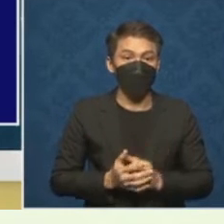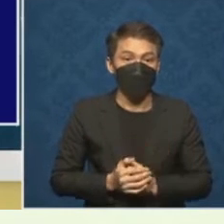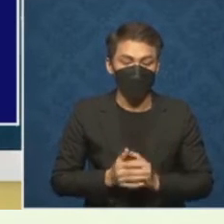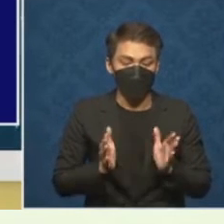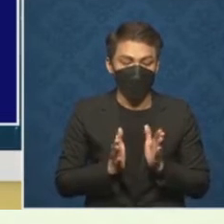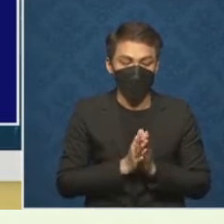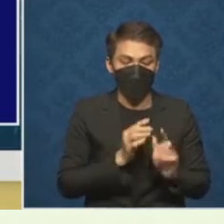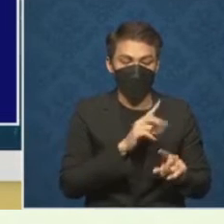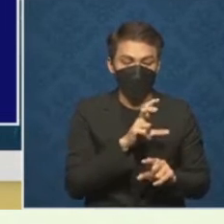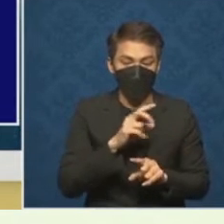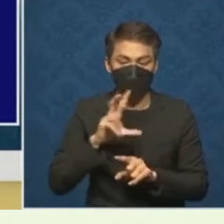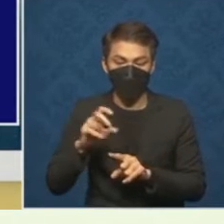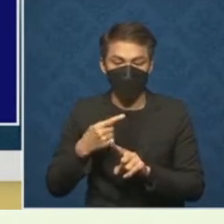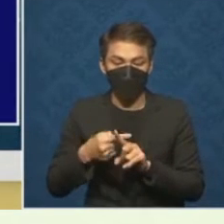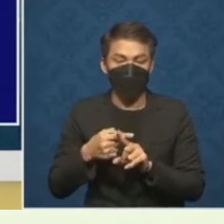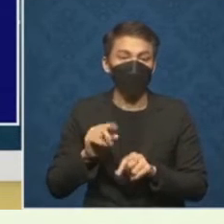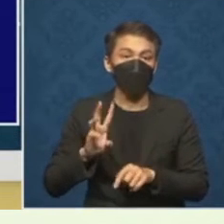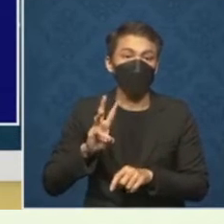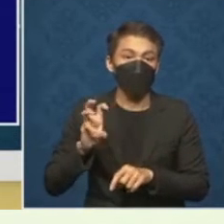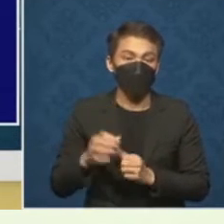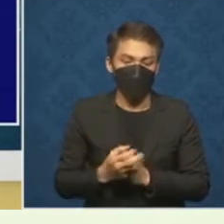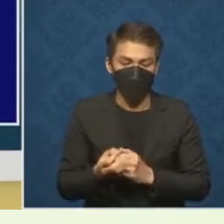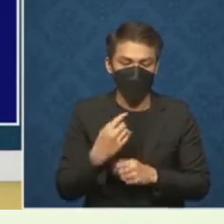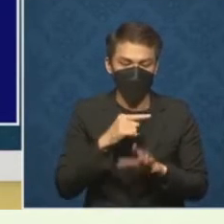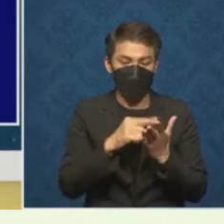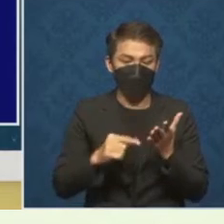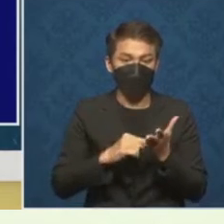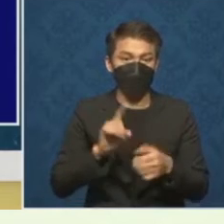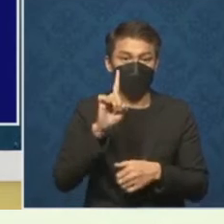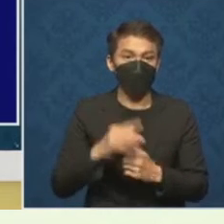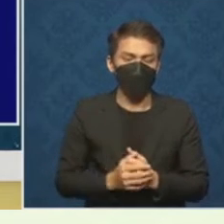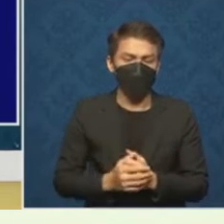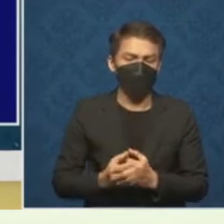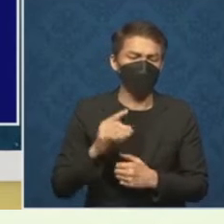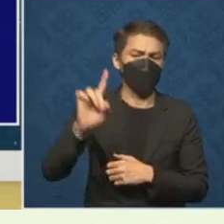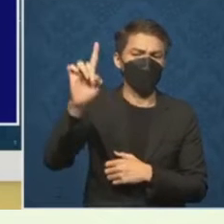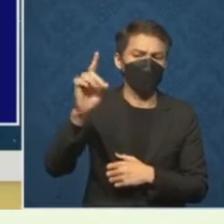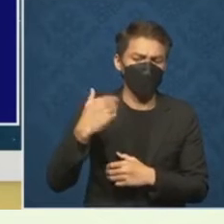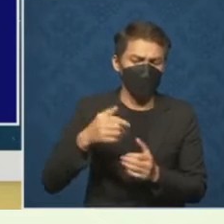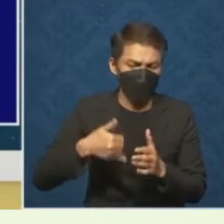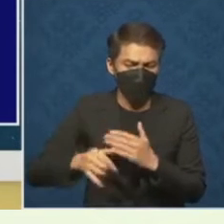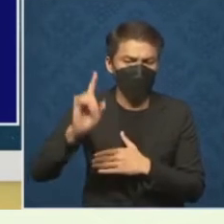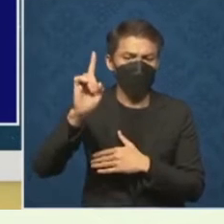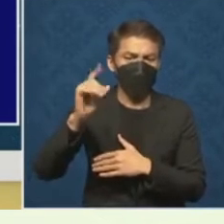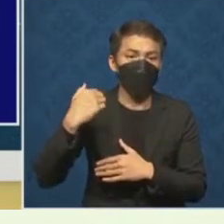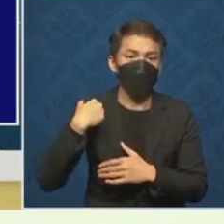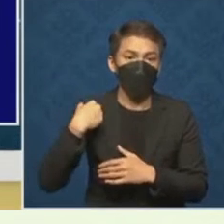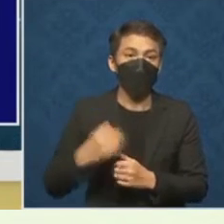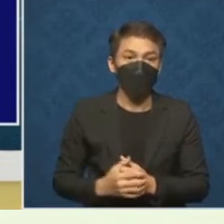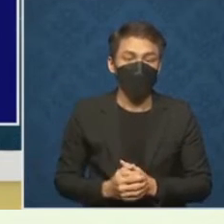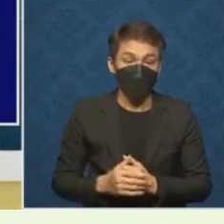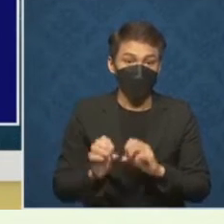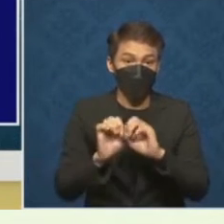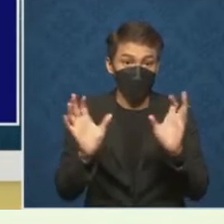600บาทนะครับแล้วบอกให้เลือกเบอร์1ด้วยเนี่ยเดินออกไปก็ยังยกมือขึ้นเบอร์1นะครับครับชัดเจนมั้ย